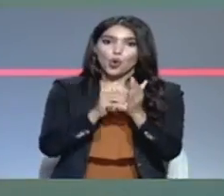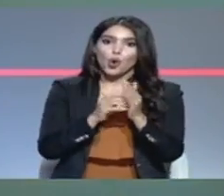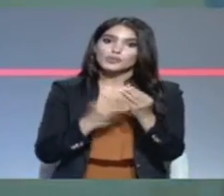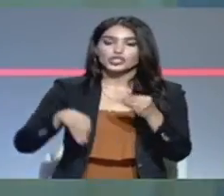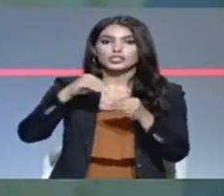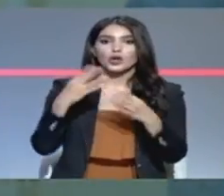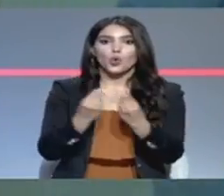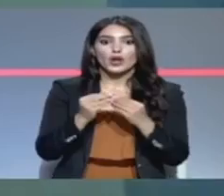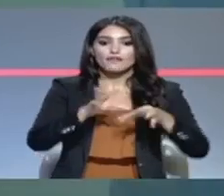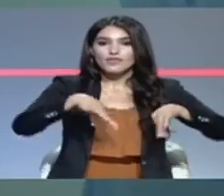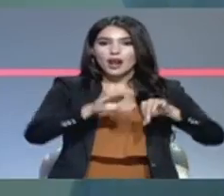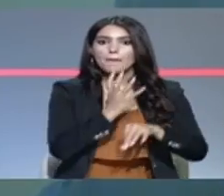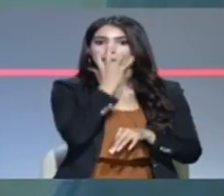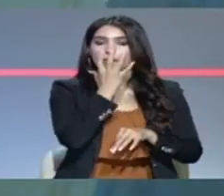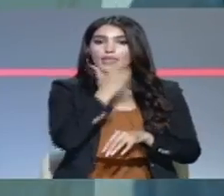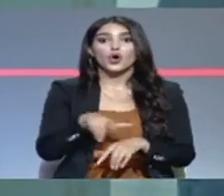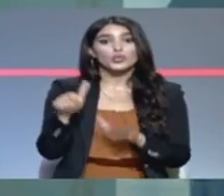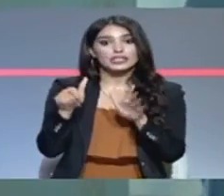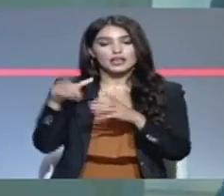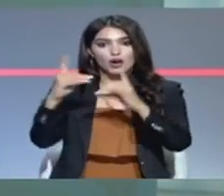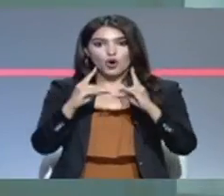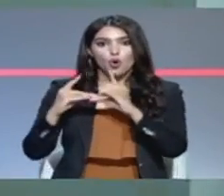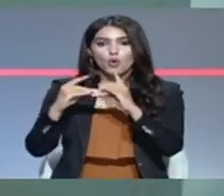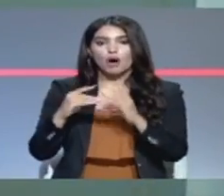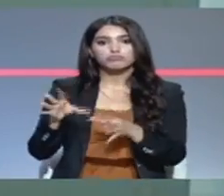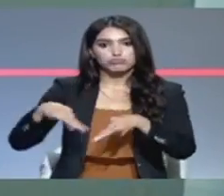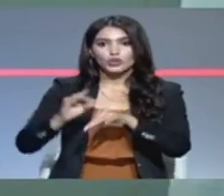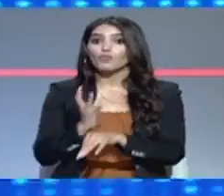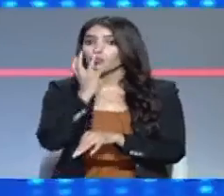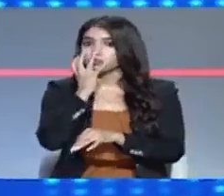بالعناية المركزة و6 أسرة بغرفة الإنعاش.